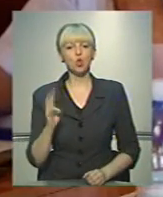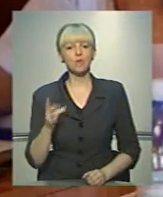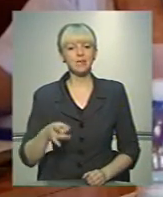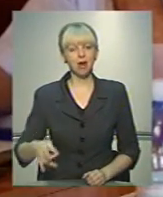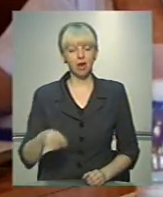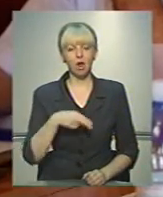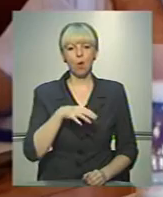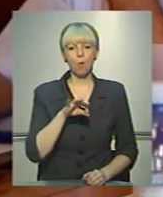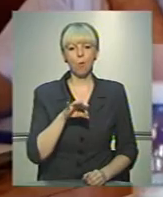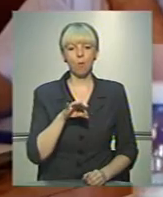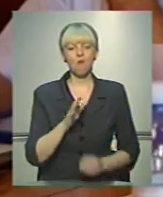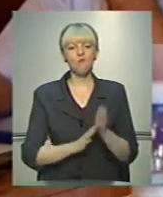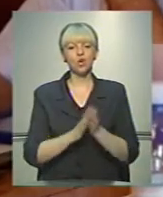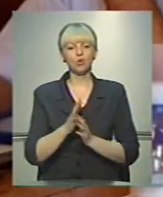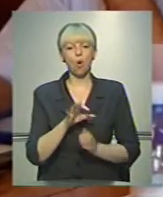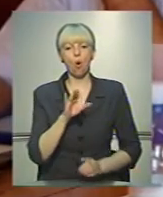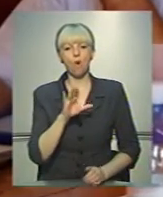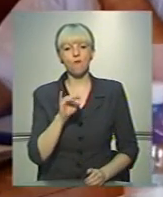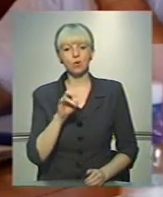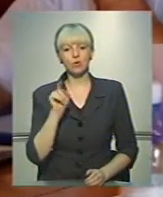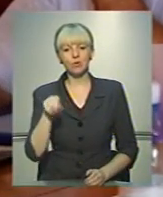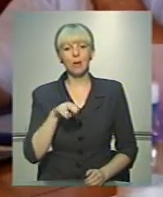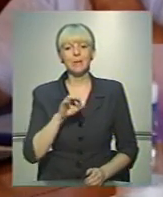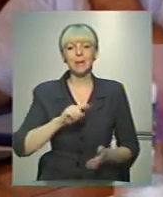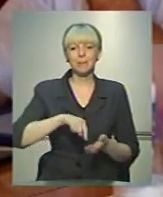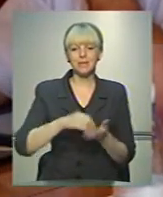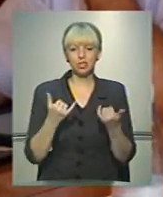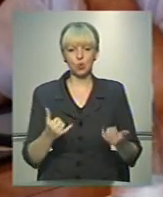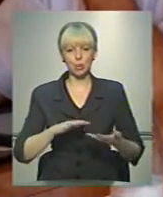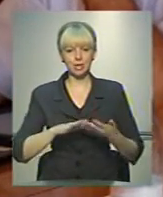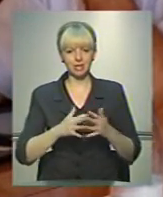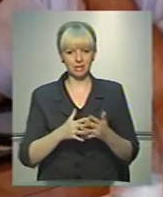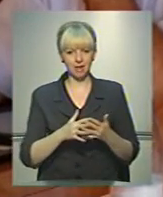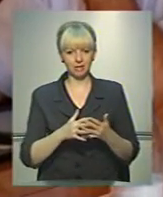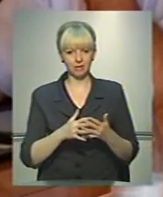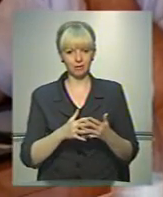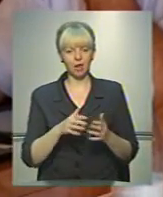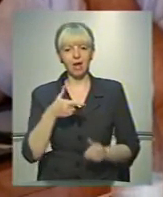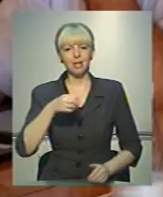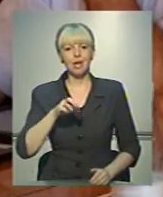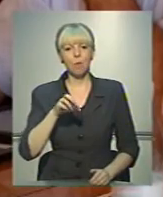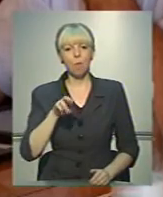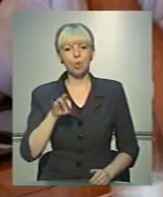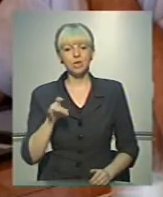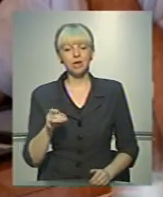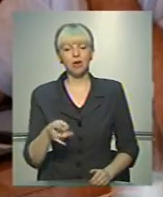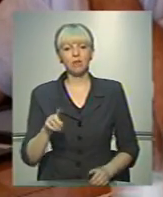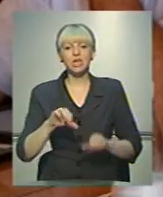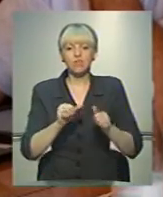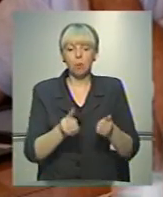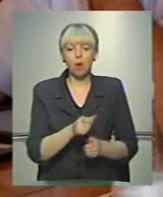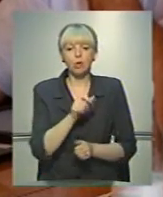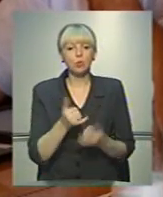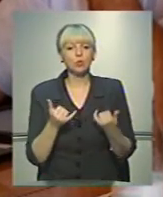районі по вирощуванню овочів у тих же самих приміських сьогодні селах, які у Глибоцькому районі. Вони сформувалися, але